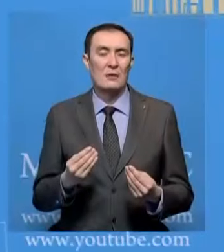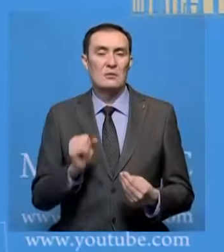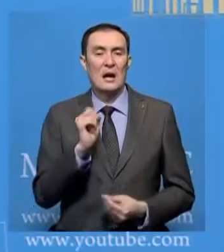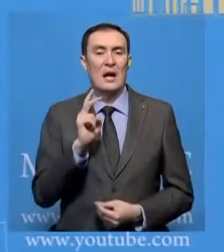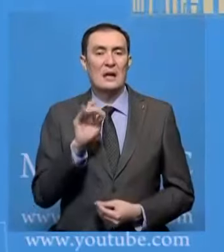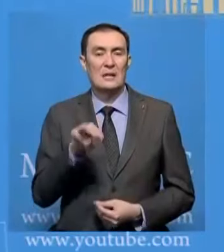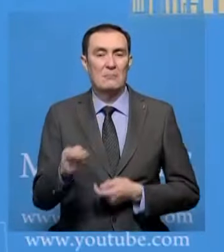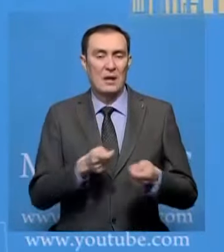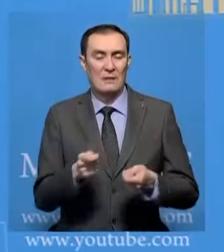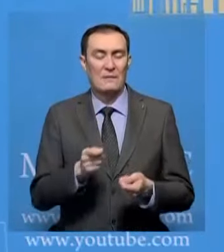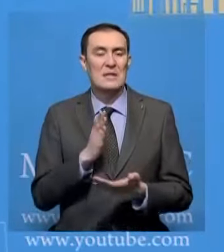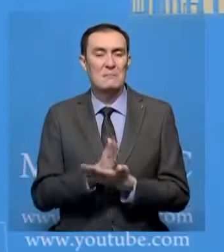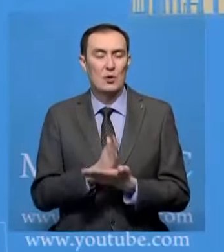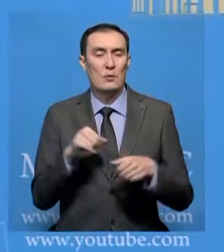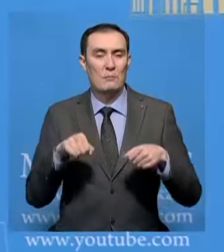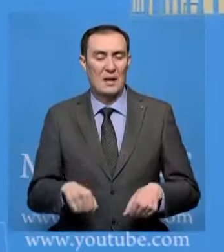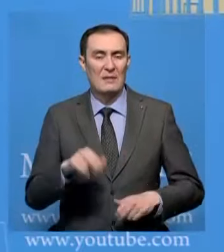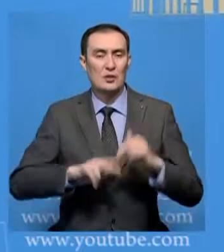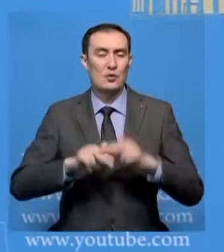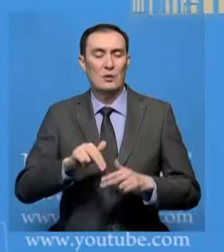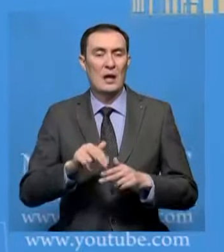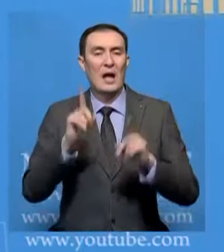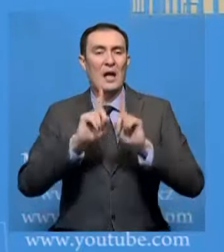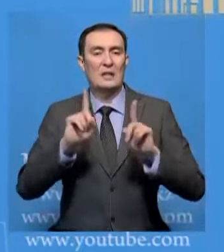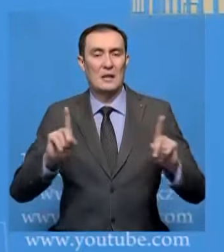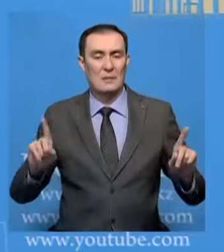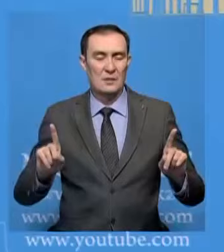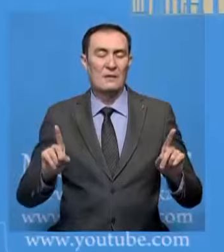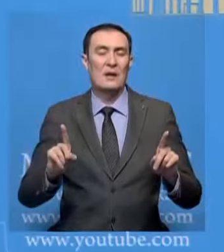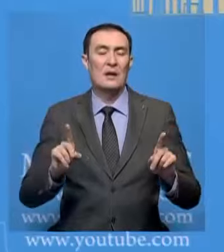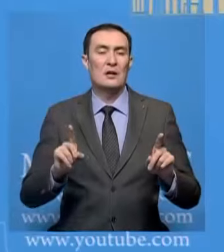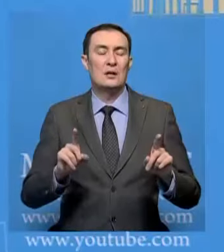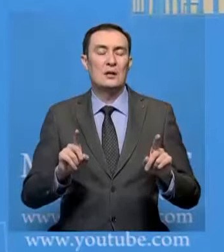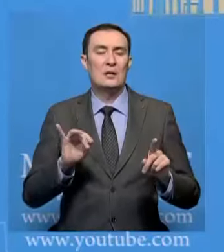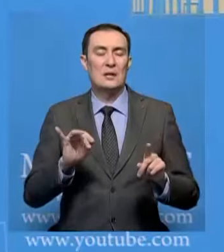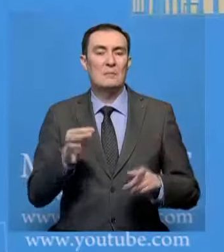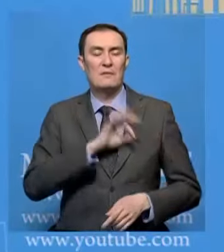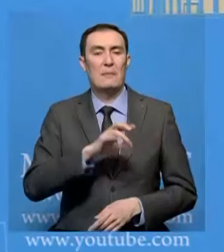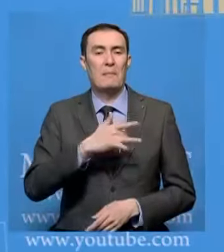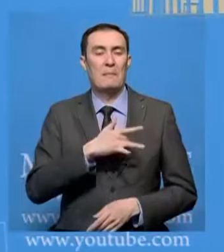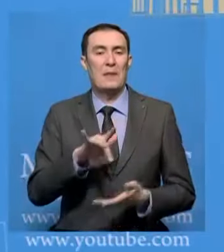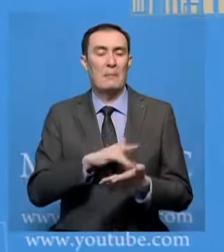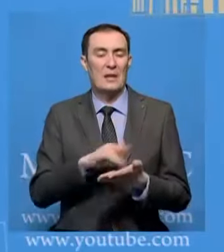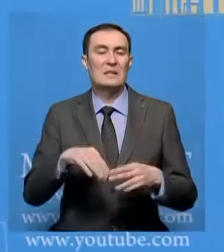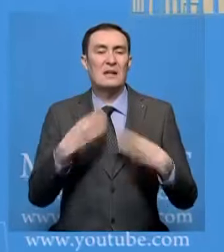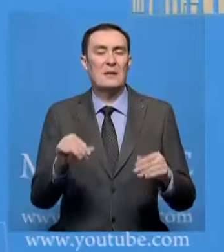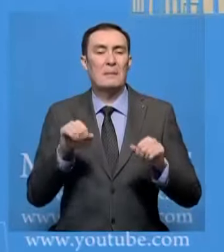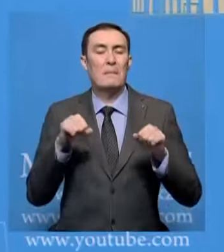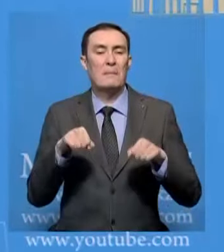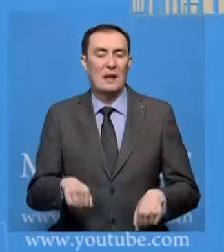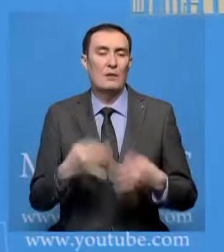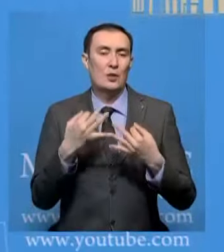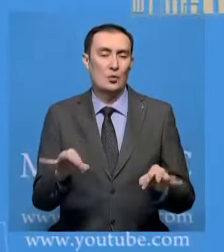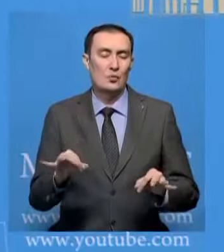правом строить антенно-мачтовые сооружения, брать их на баланс и, соответственно, предоставлять равный доступ к этой